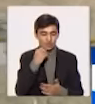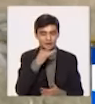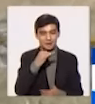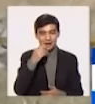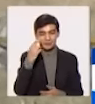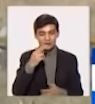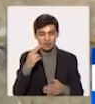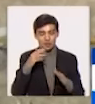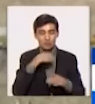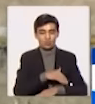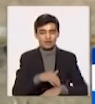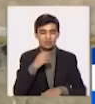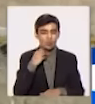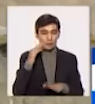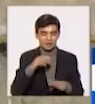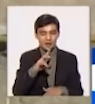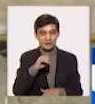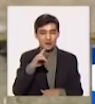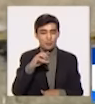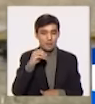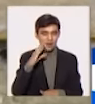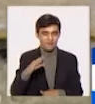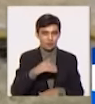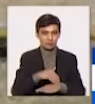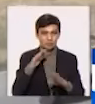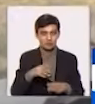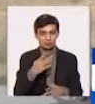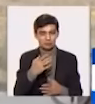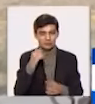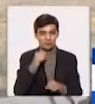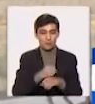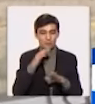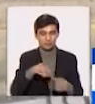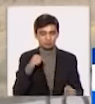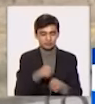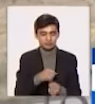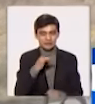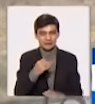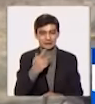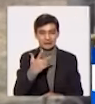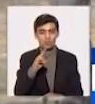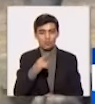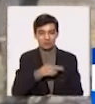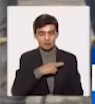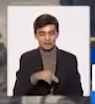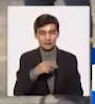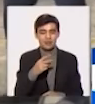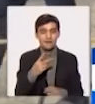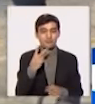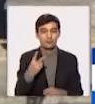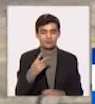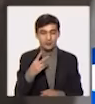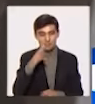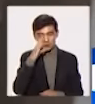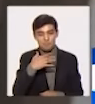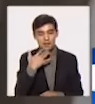Назарбаев көшесінде жас жігіт мінген көлік аялдамадағы бірнеше адамды басып кеткен. Оқиға кезінде қайтыс болған үш баланың екеуі 5-ші сыныпта,